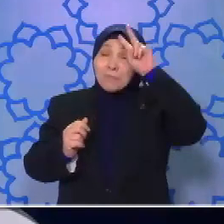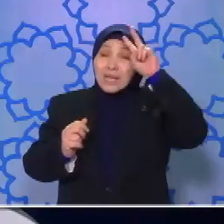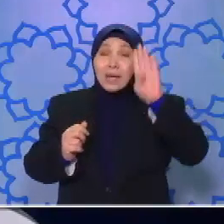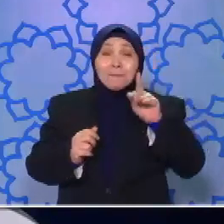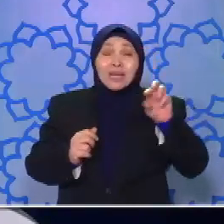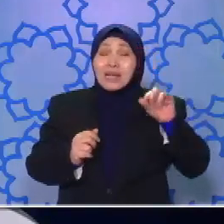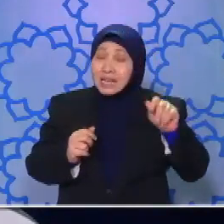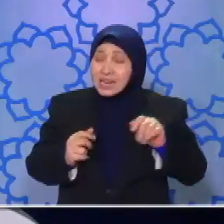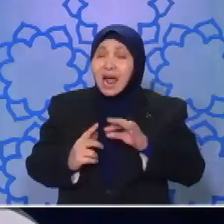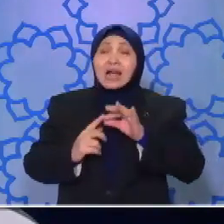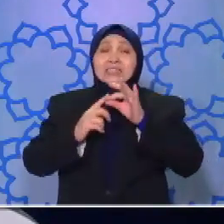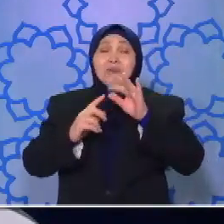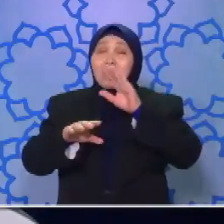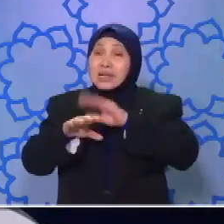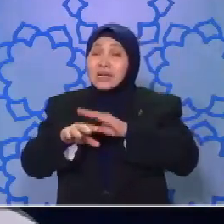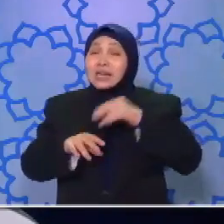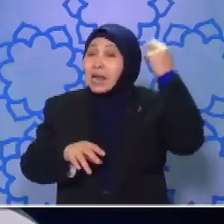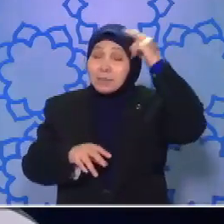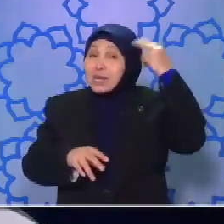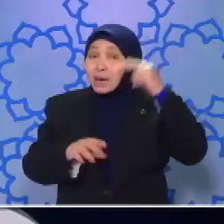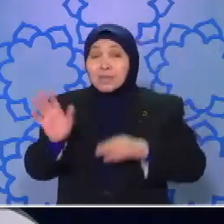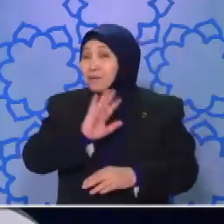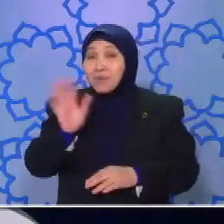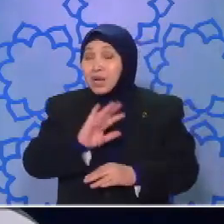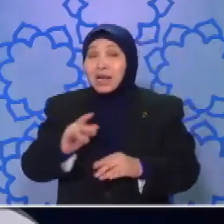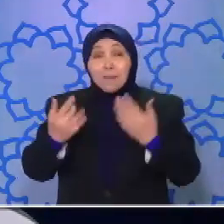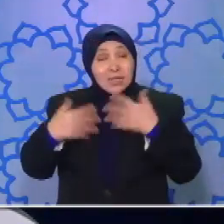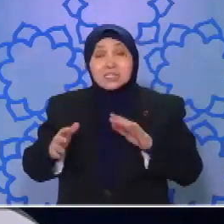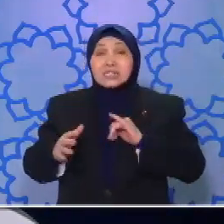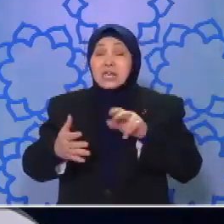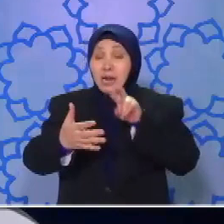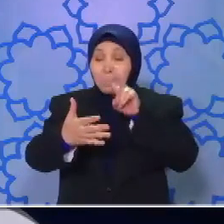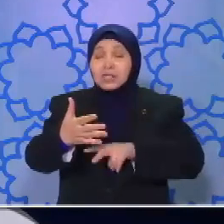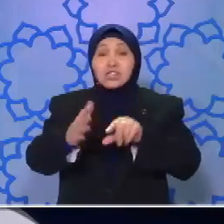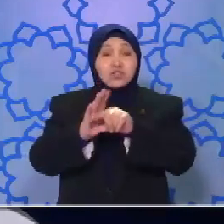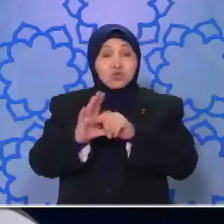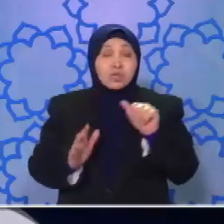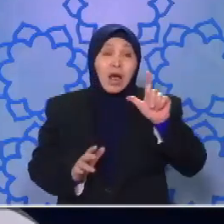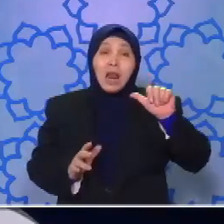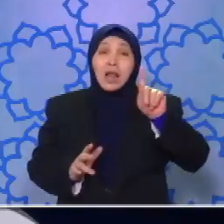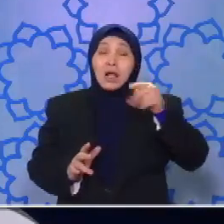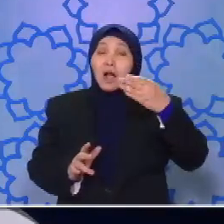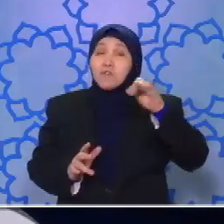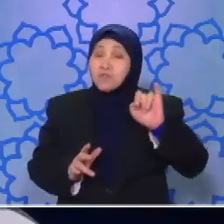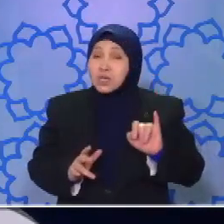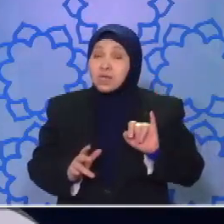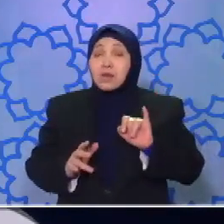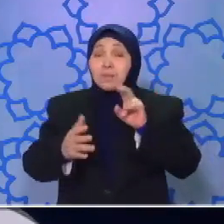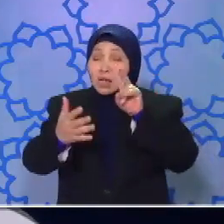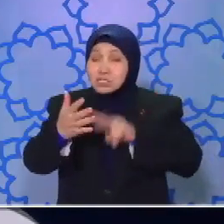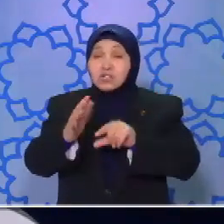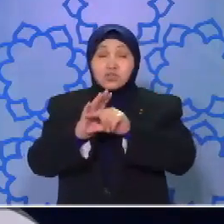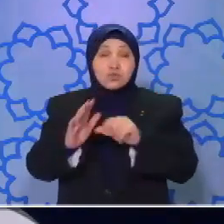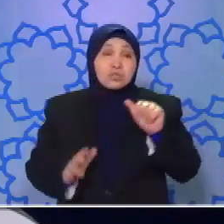adalah khas kepada nabi-nabi. Jangan pula ada yang kata lepas ni saya dah baca surah Al-Kahfi, ada berlaku di Bangi Ustaz 2-3 tahun lepas, dia baca surah